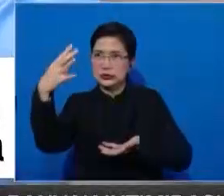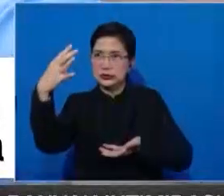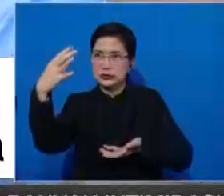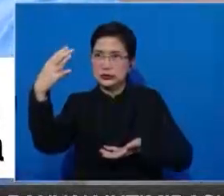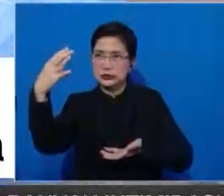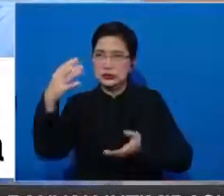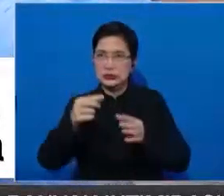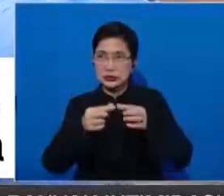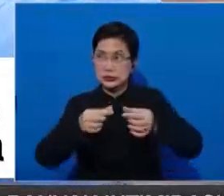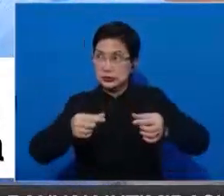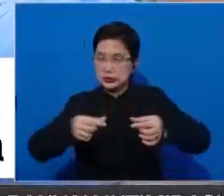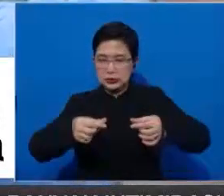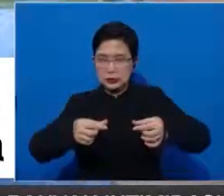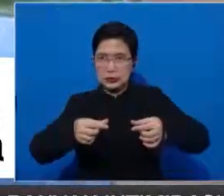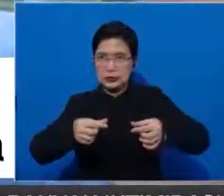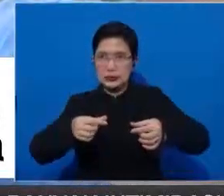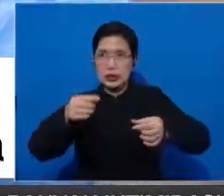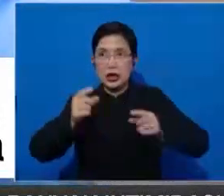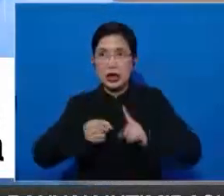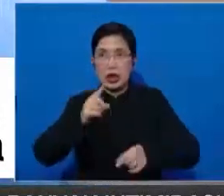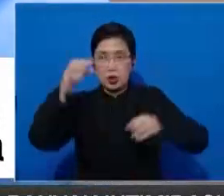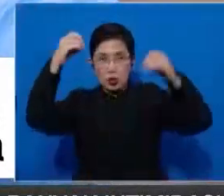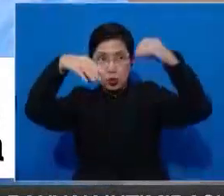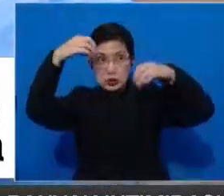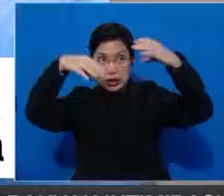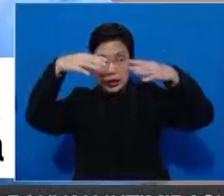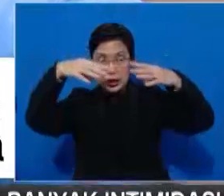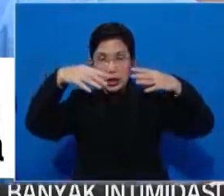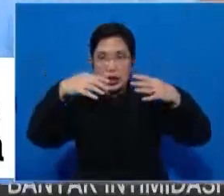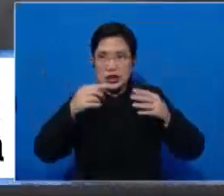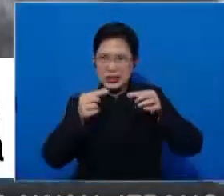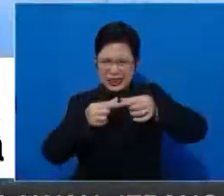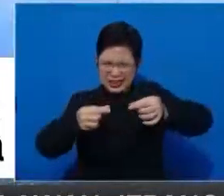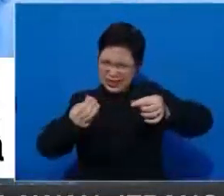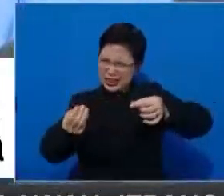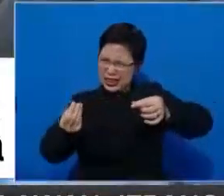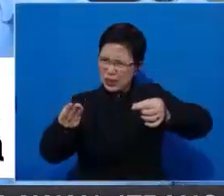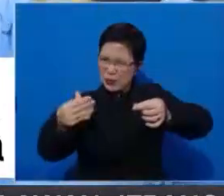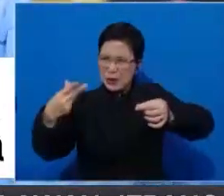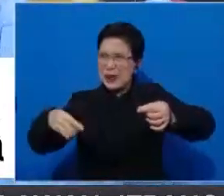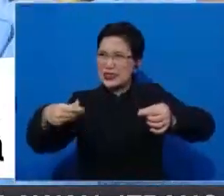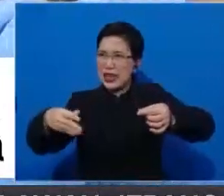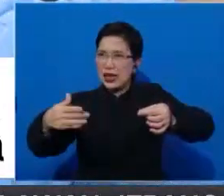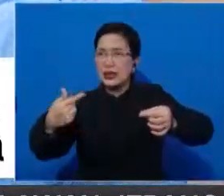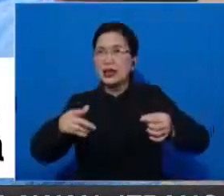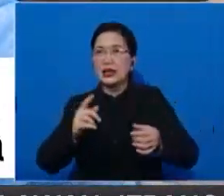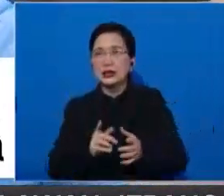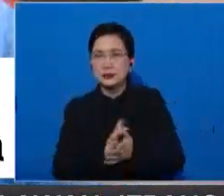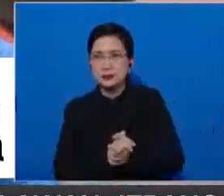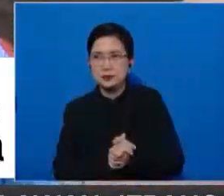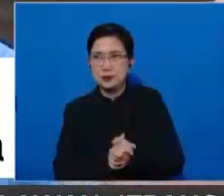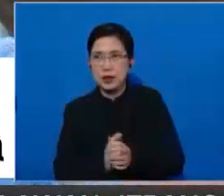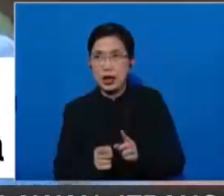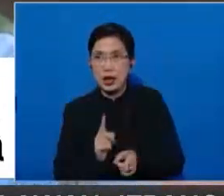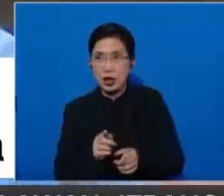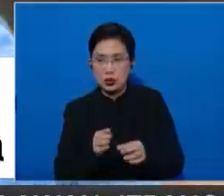pepayanya dijemur dalam keadaan hujan kira-kira seperti ini. Ini beruntung kemarin 2 hari terakhir masih cerah. Dan kalau misalkan pepayanya yang diiris itu yang